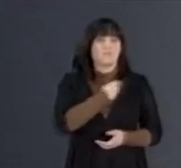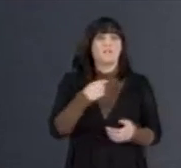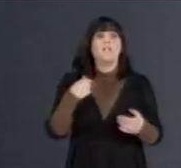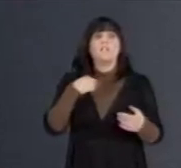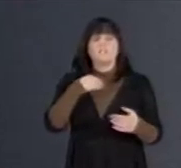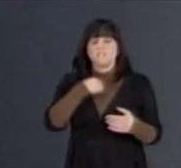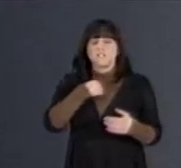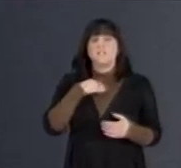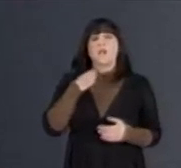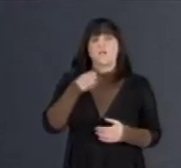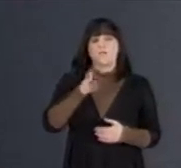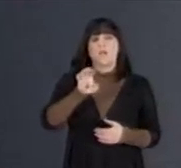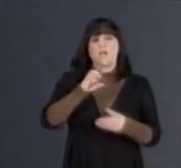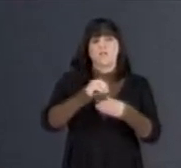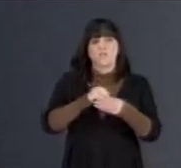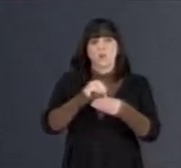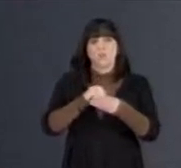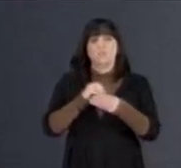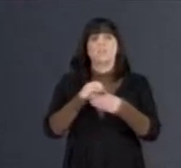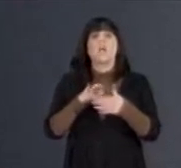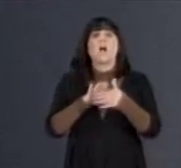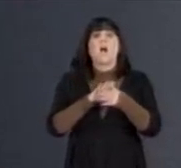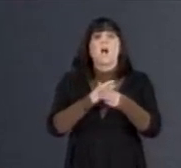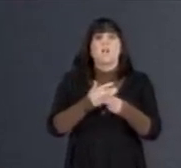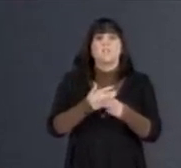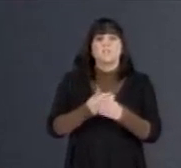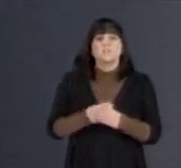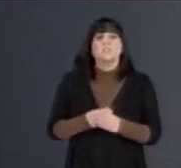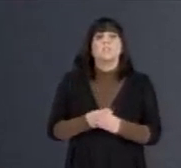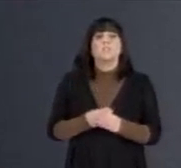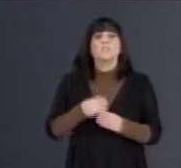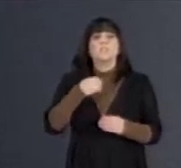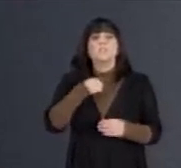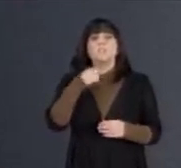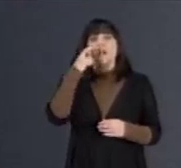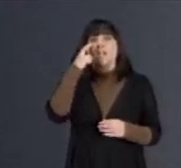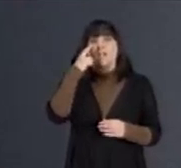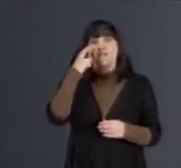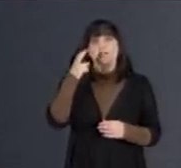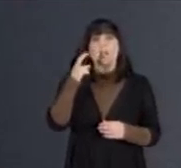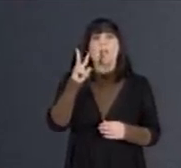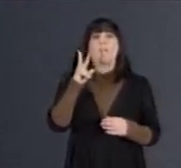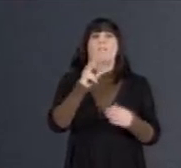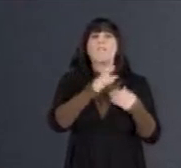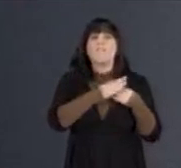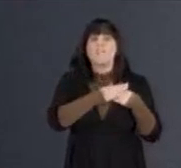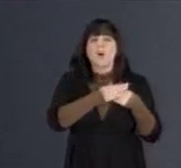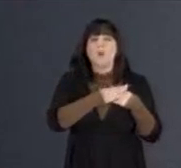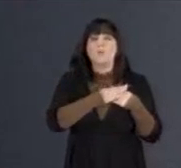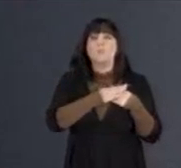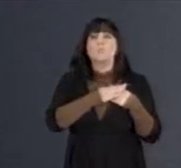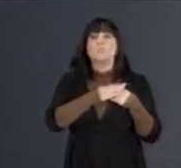ħriċta l-eleċjoni përres li eħtnara l-valori n-sara